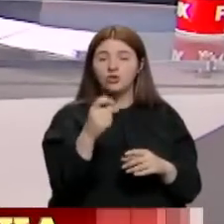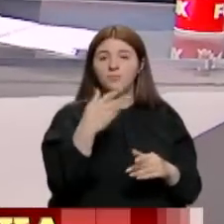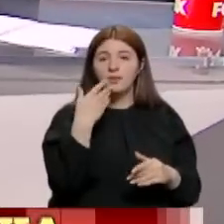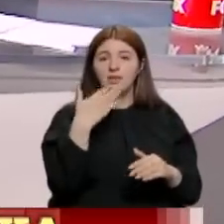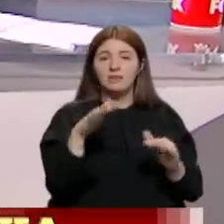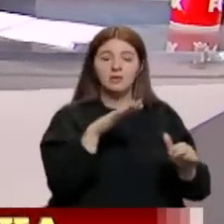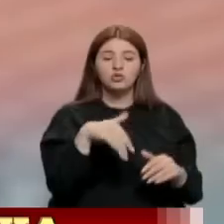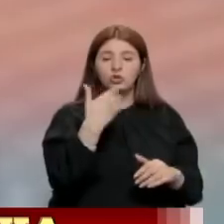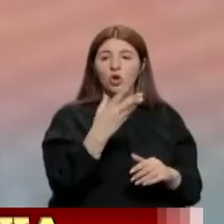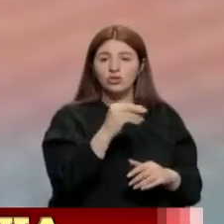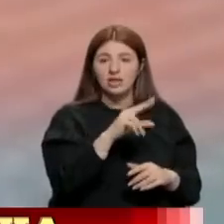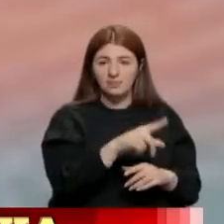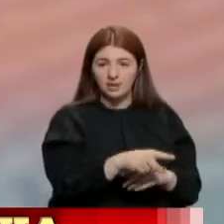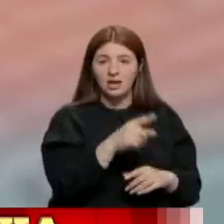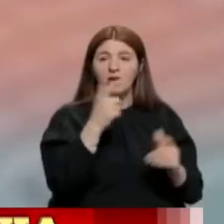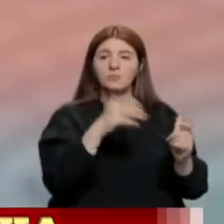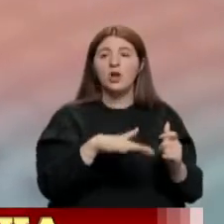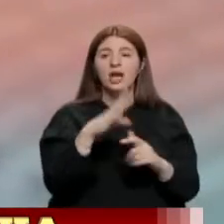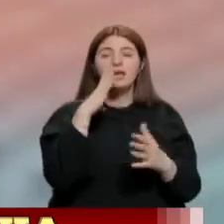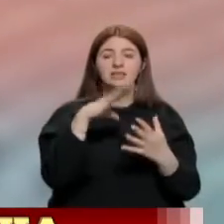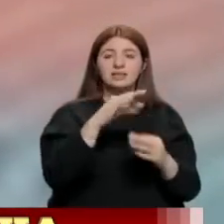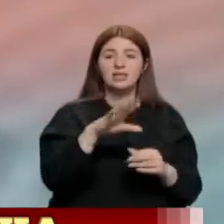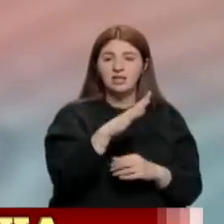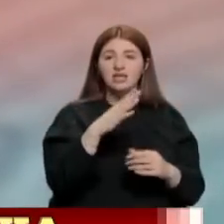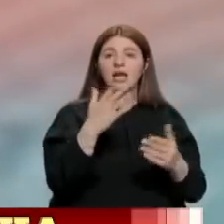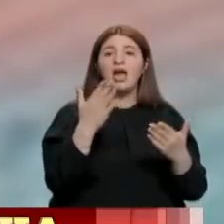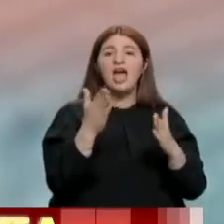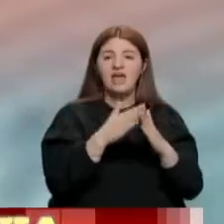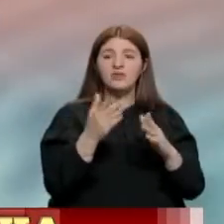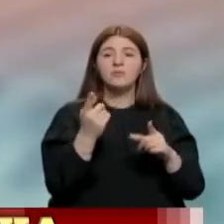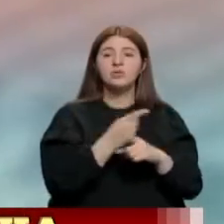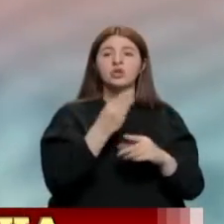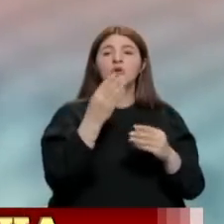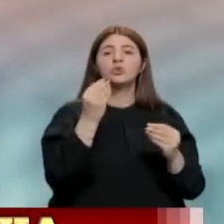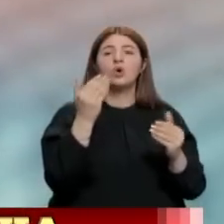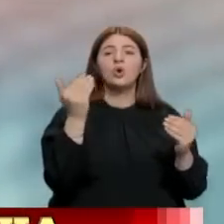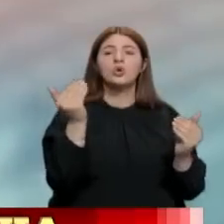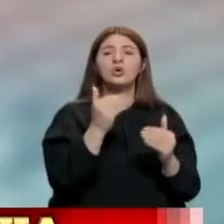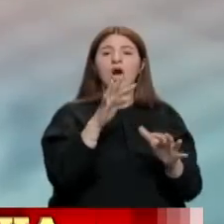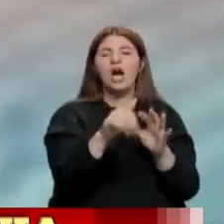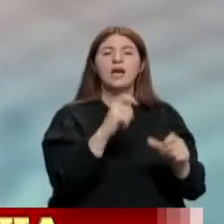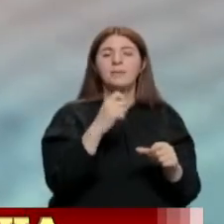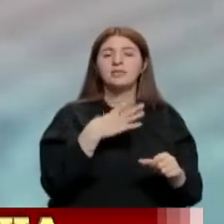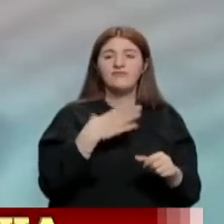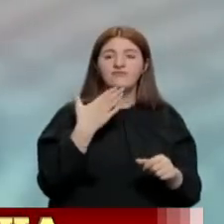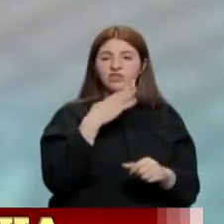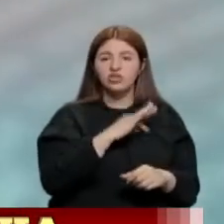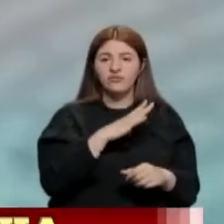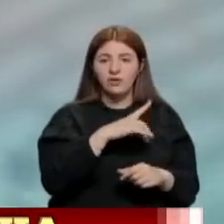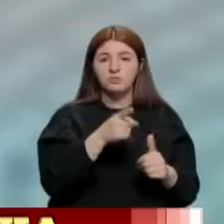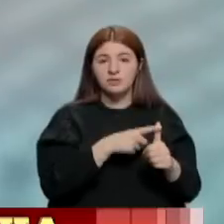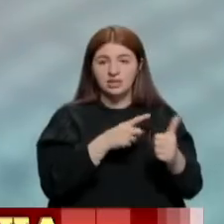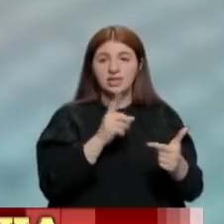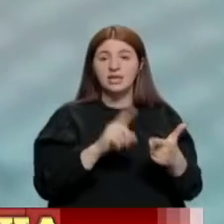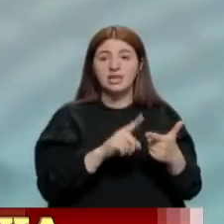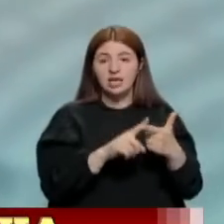Marmara depremi sonrasında olduğu gibi bölge insanının gayrimenkullerini yok pahasına kapatmak isteyen fırsatçılar var. Bu bir.